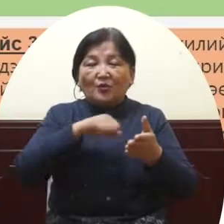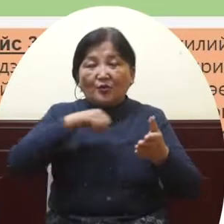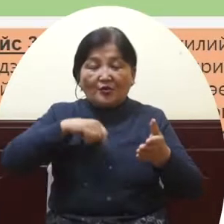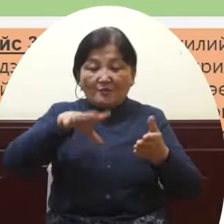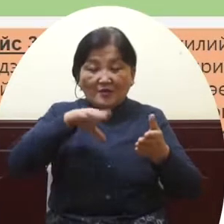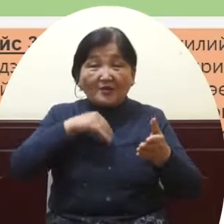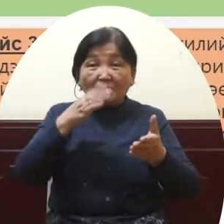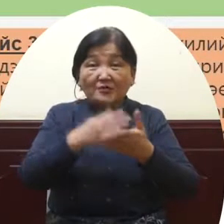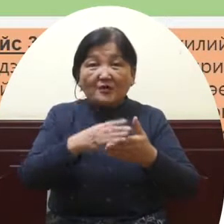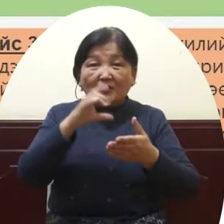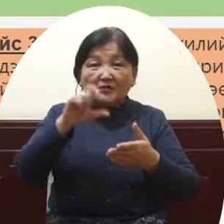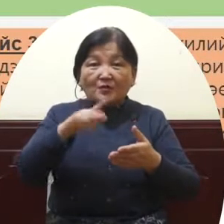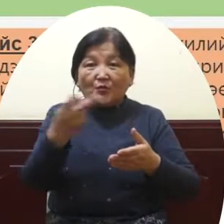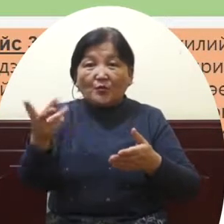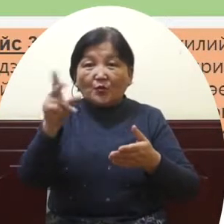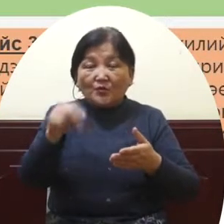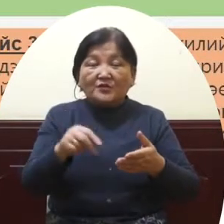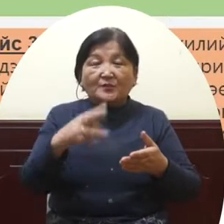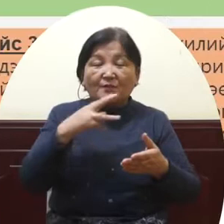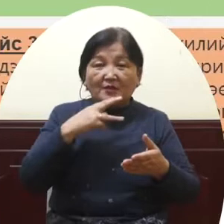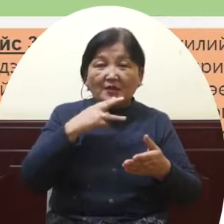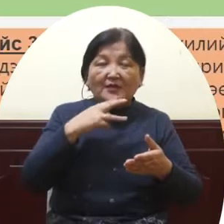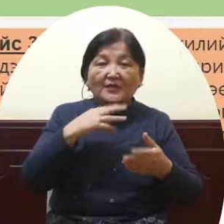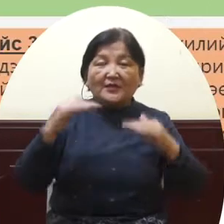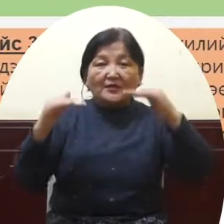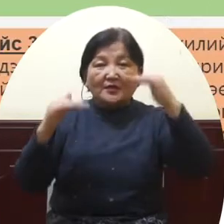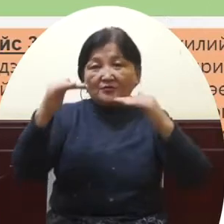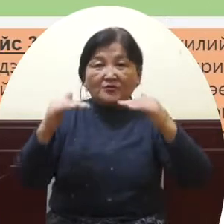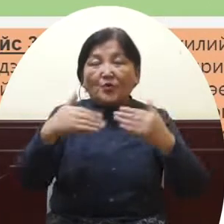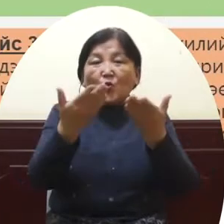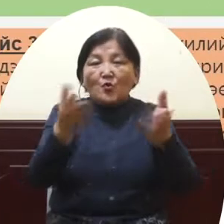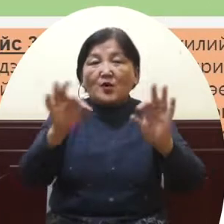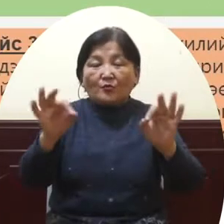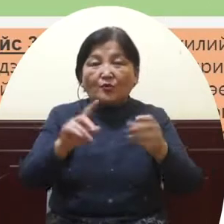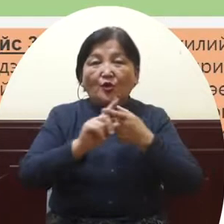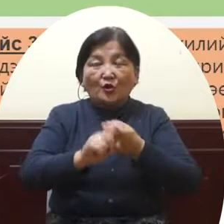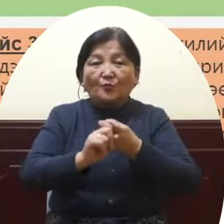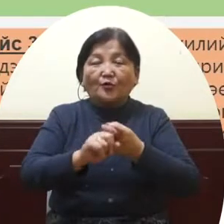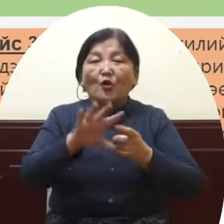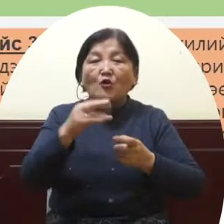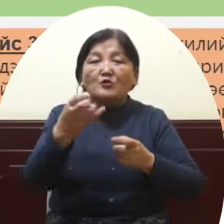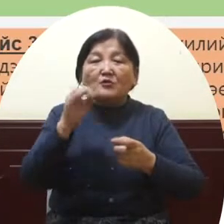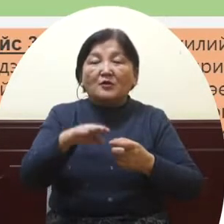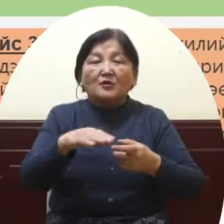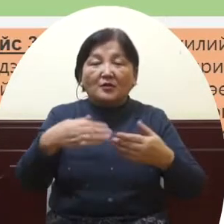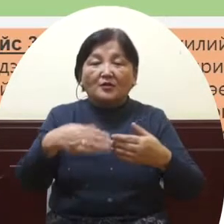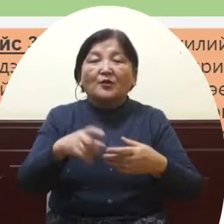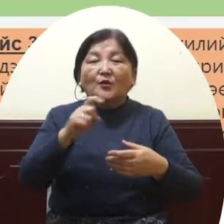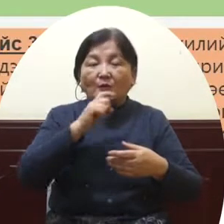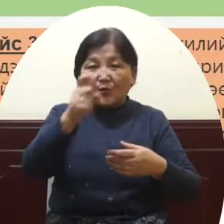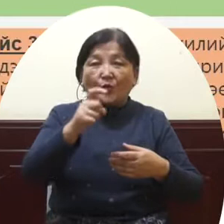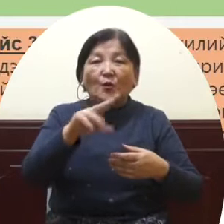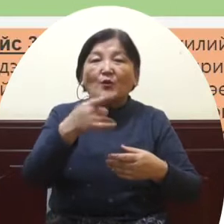хүн мэдээлэл тэнцвэртэй хүргээгүй хор хор шиг нийгэмд хэрхэн нөлөөлдөг вэ гэдгийг олон нийтэд хүргмээр байна.